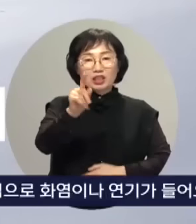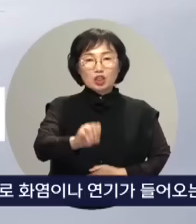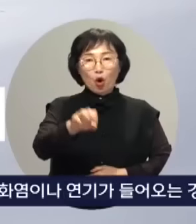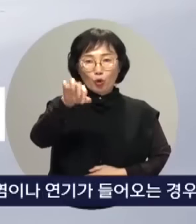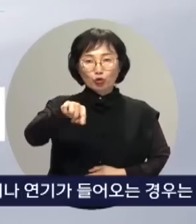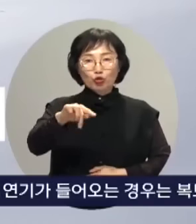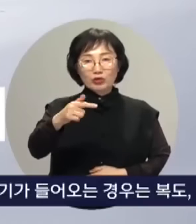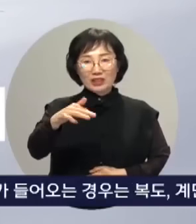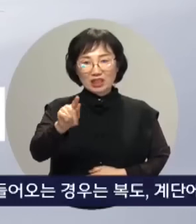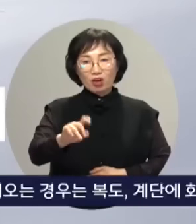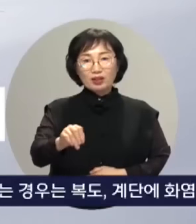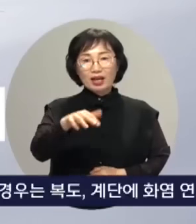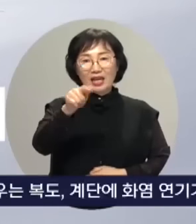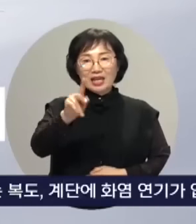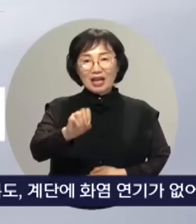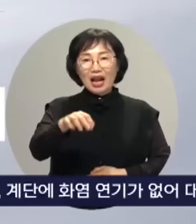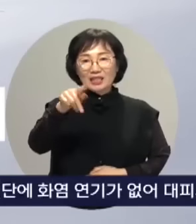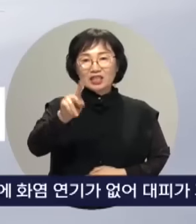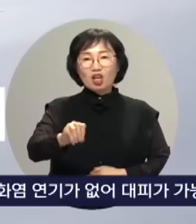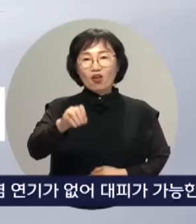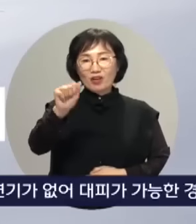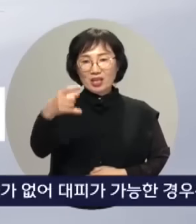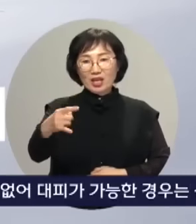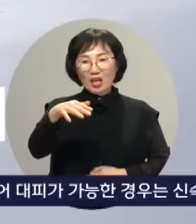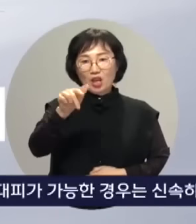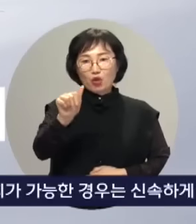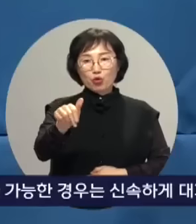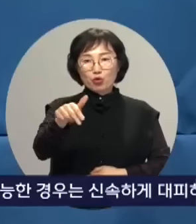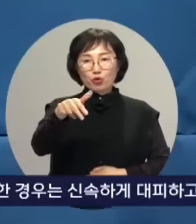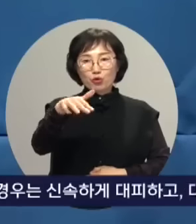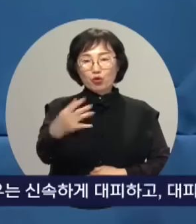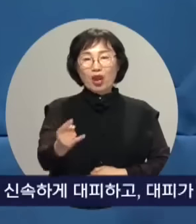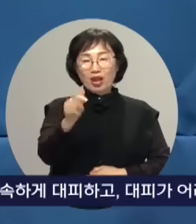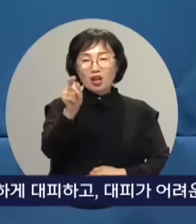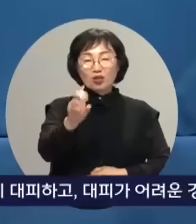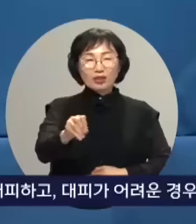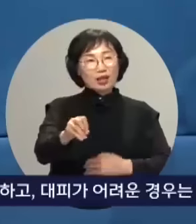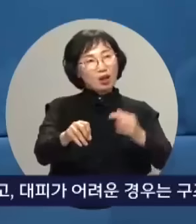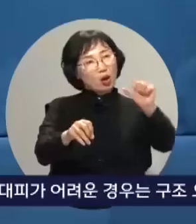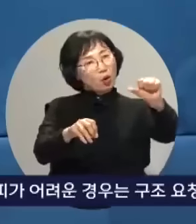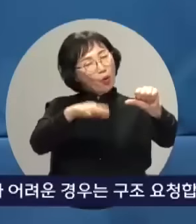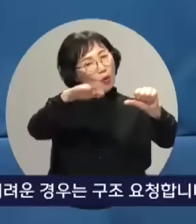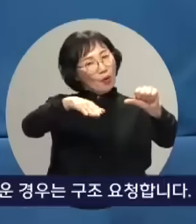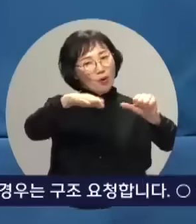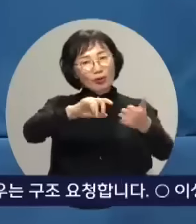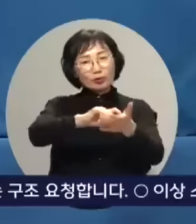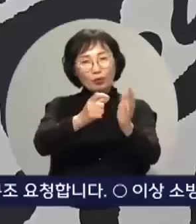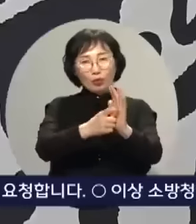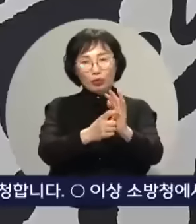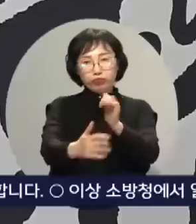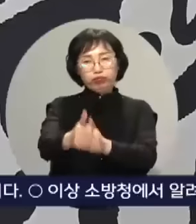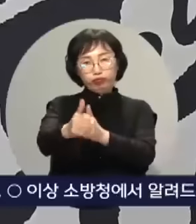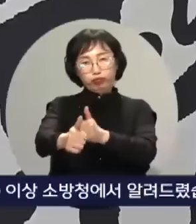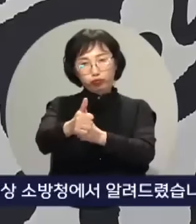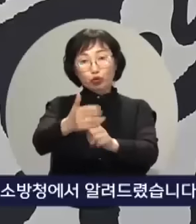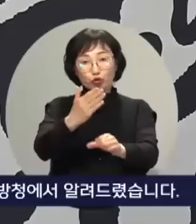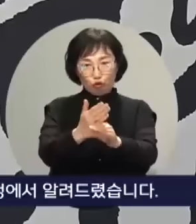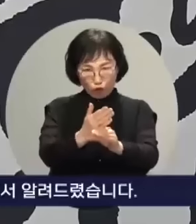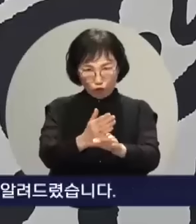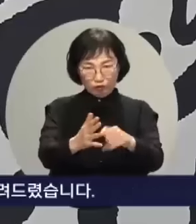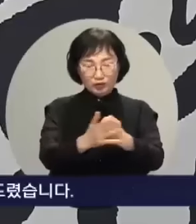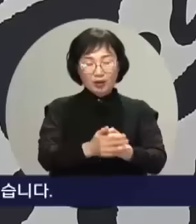최형제 예비후보는 5차 범위 내에서 경합 중입니다 정은 국민의 힘 지지층에서 강희는